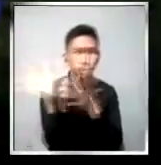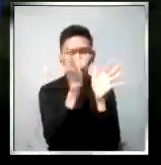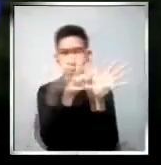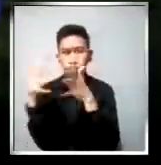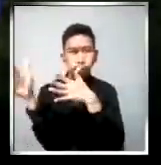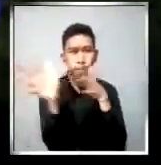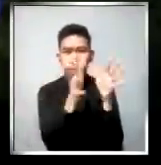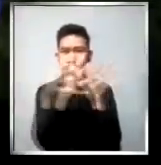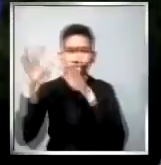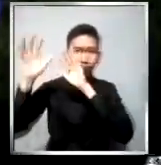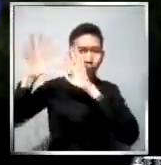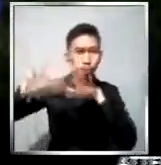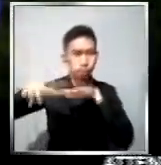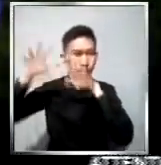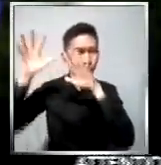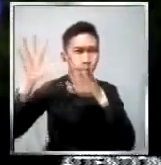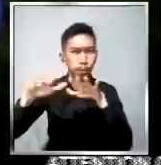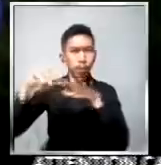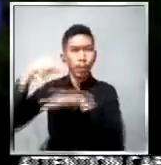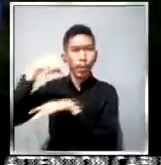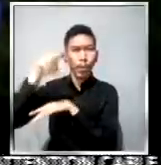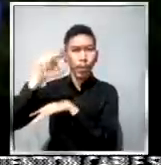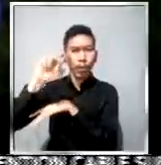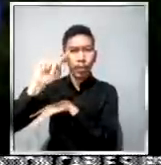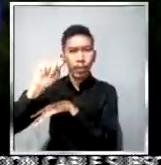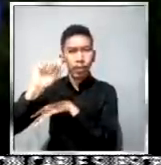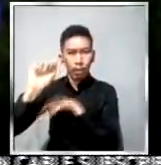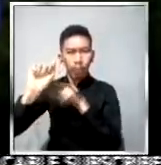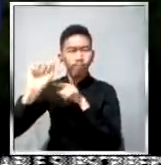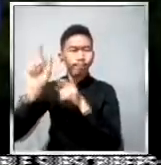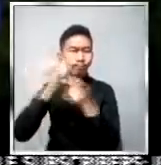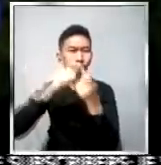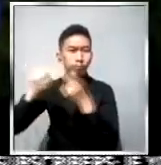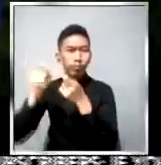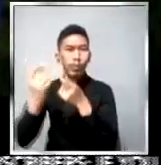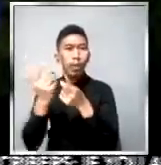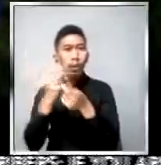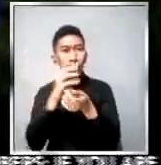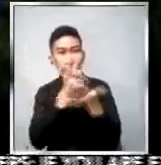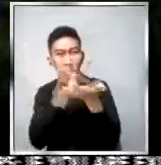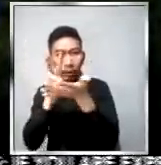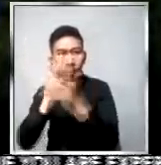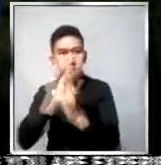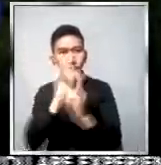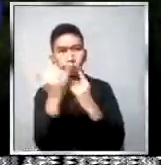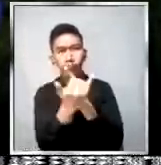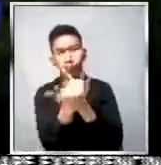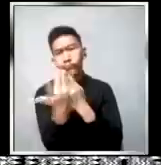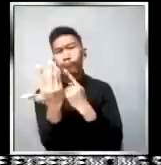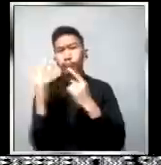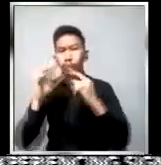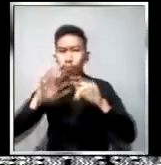ng Bagyong Quinta. Baha naman ang iniwan nitong pinsala sa ilang barangay sa bayan ng Canaman.